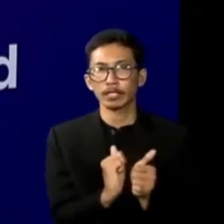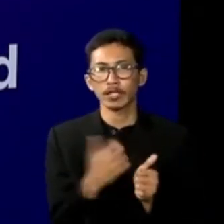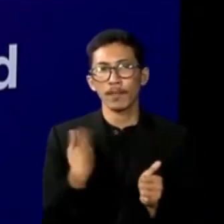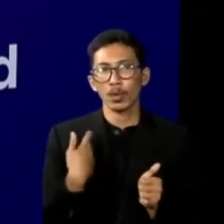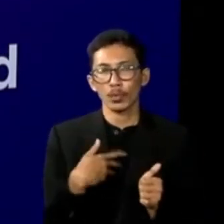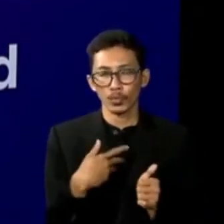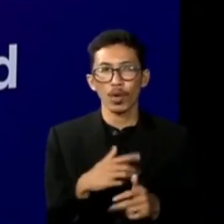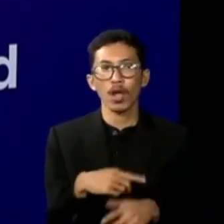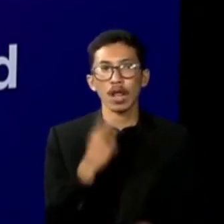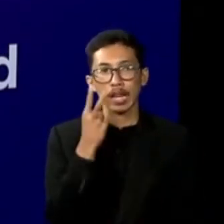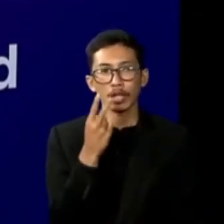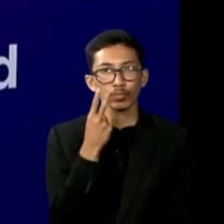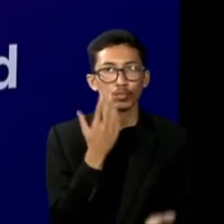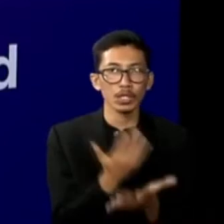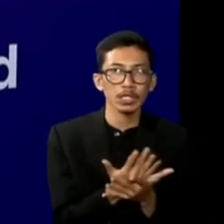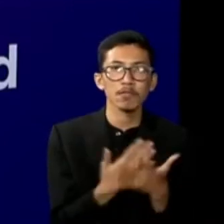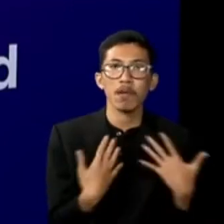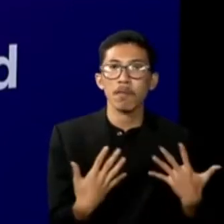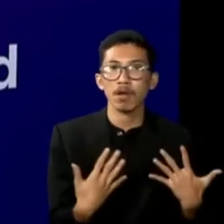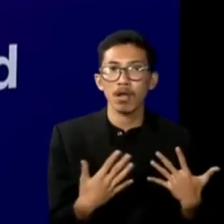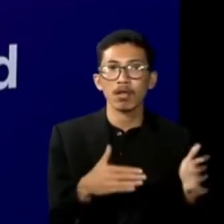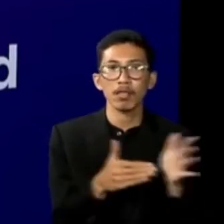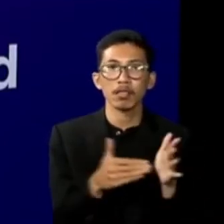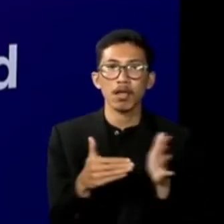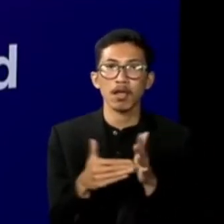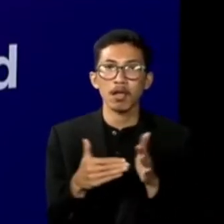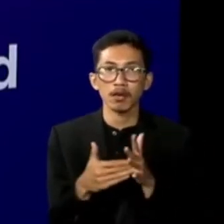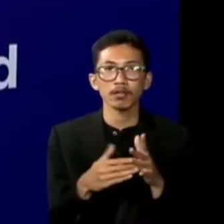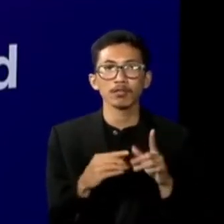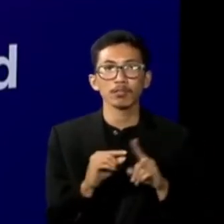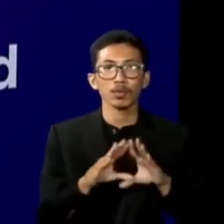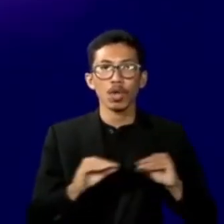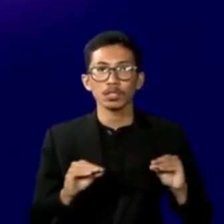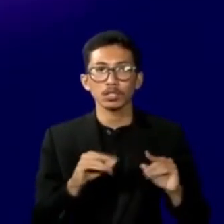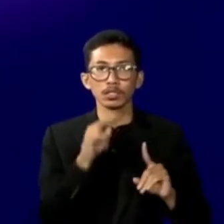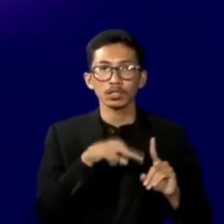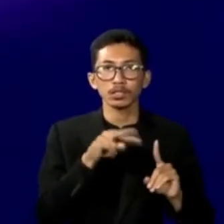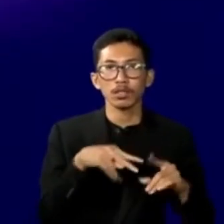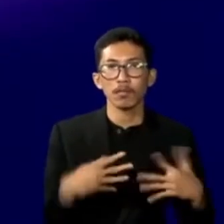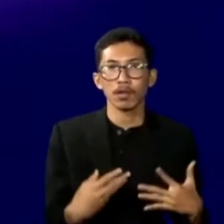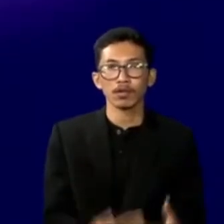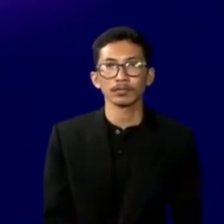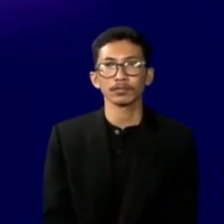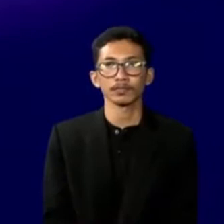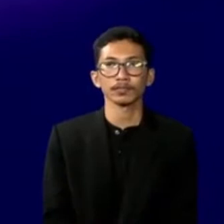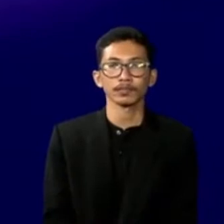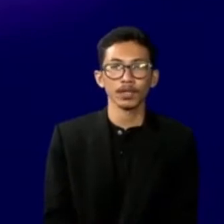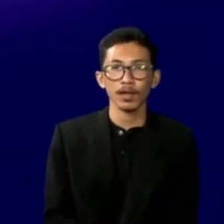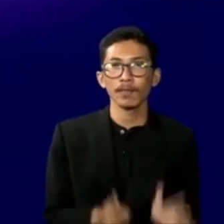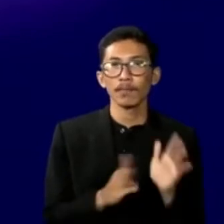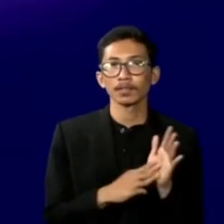testing nah di lapangan ini atau warna Seperti apa tantangan yang dihadapi oleh Satgas tantangan yang paling utama itu adalah ekonomi